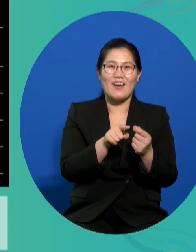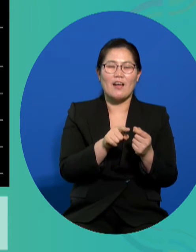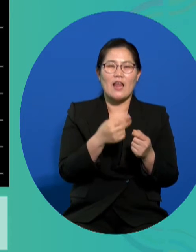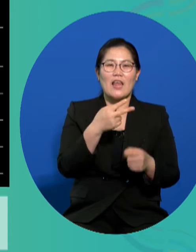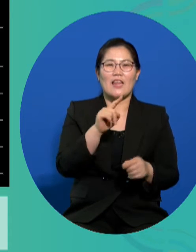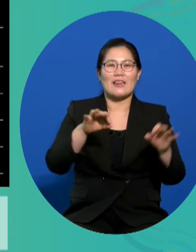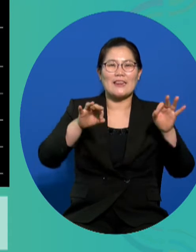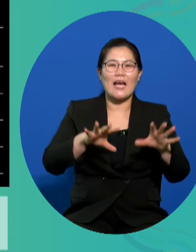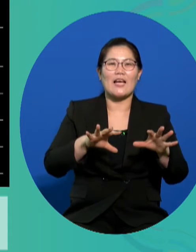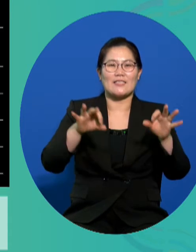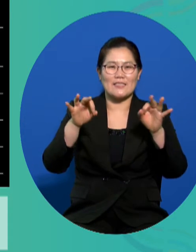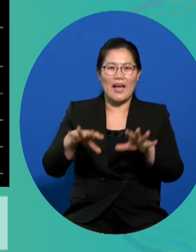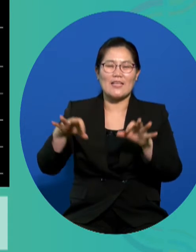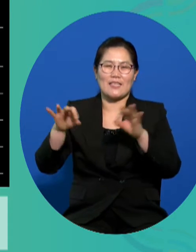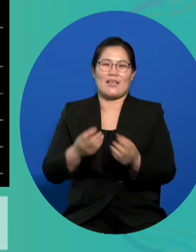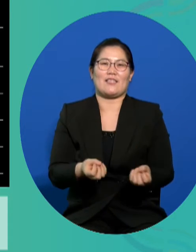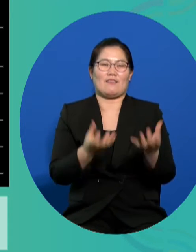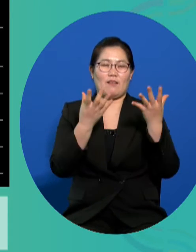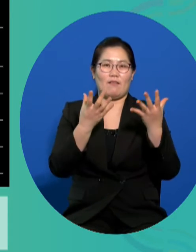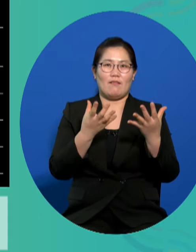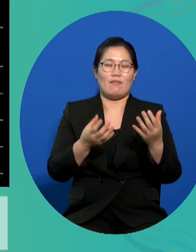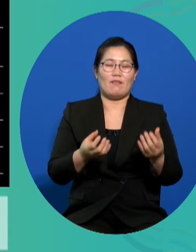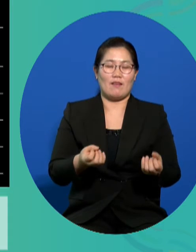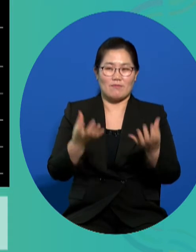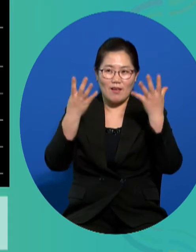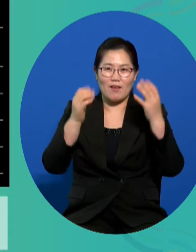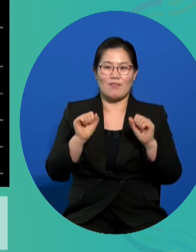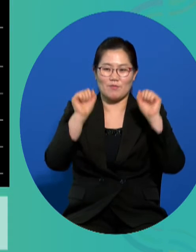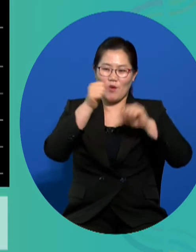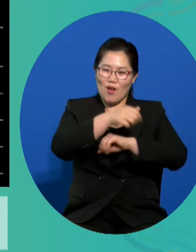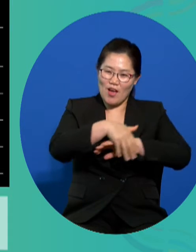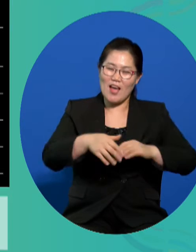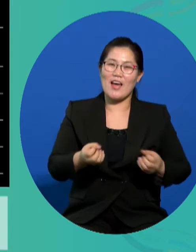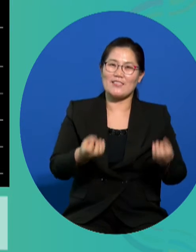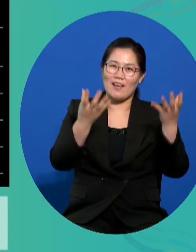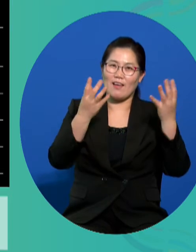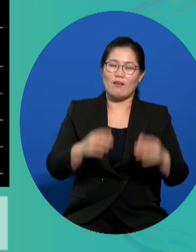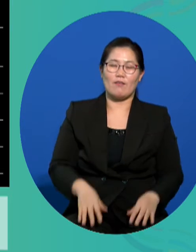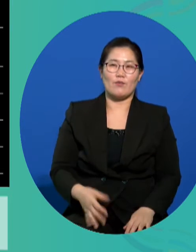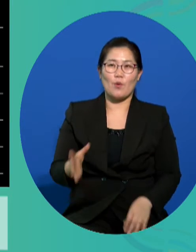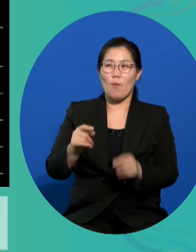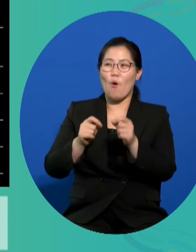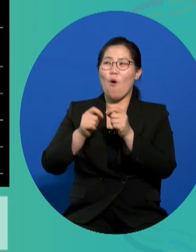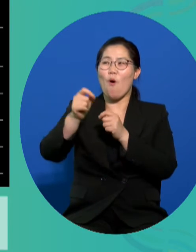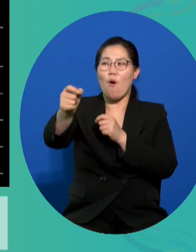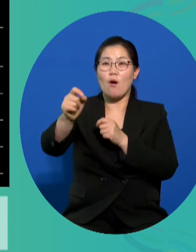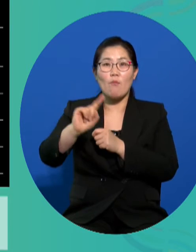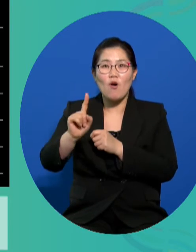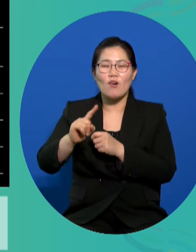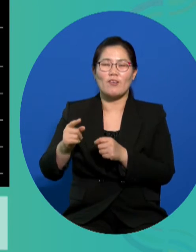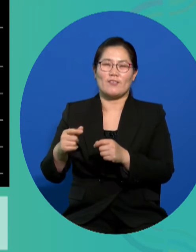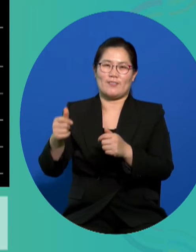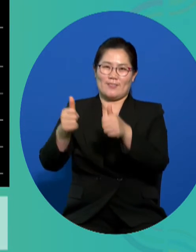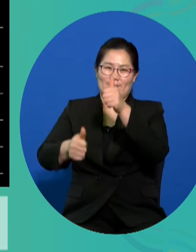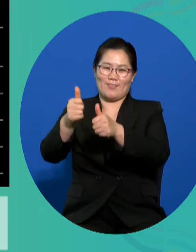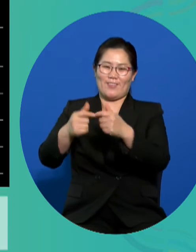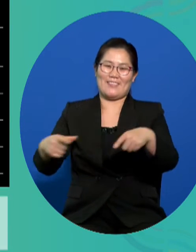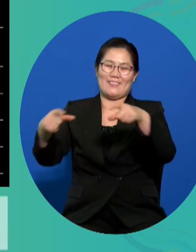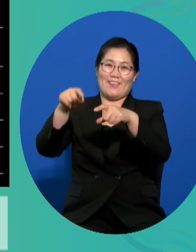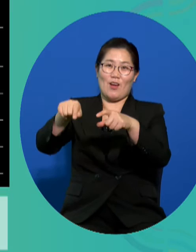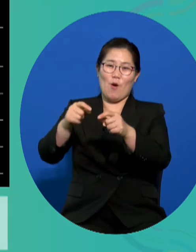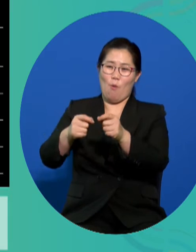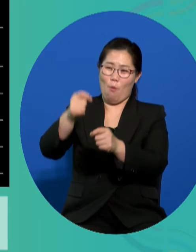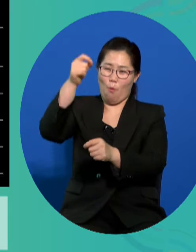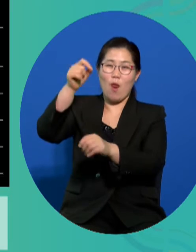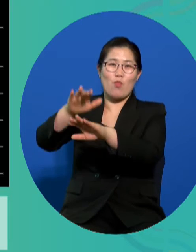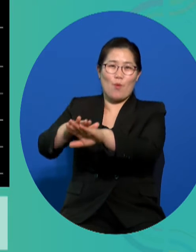이게 상당히 사회에 임팩트를 가합니다. 또 장기적인 뭐 경기장도 단기로 볼 수도 있지만 장기적인